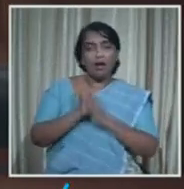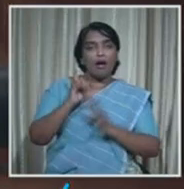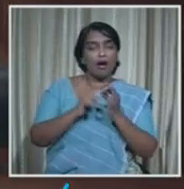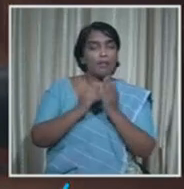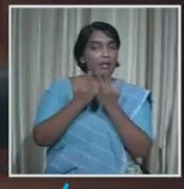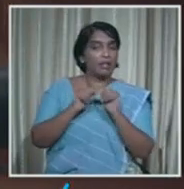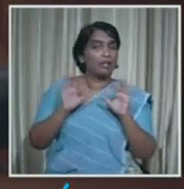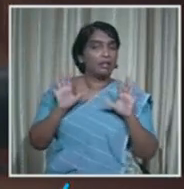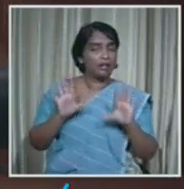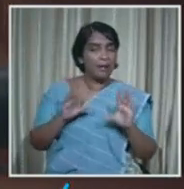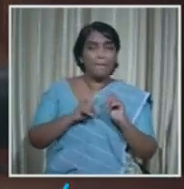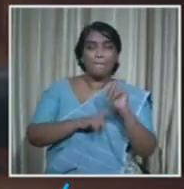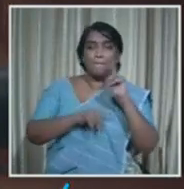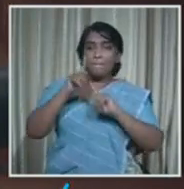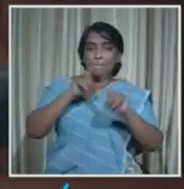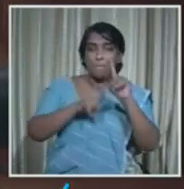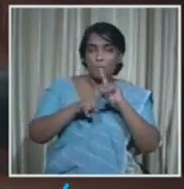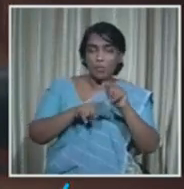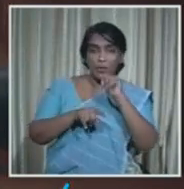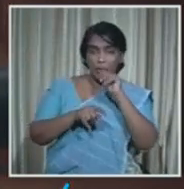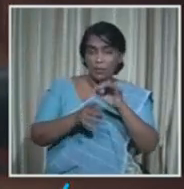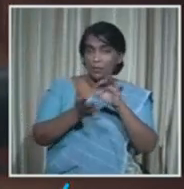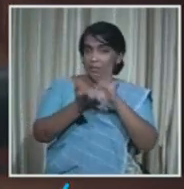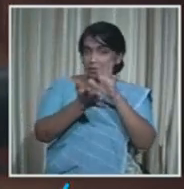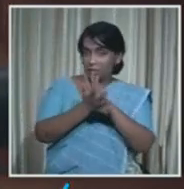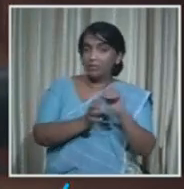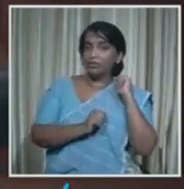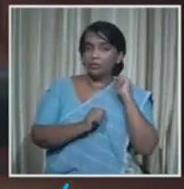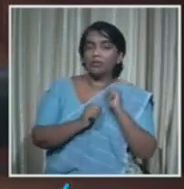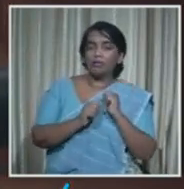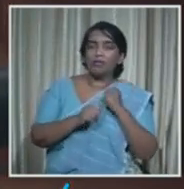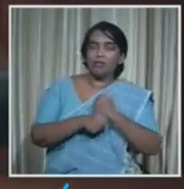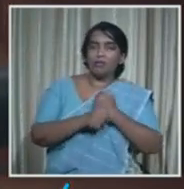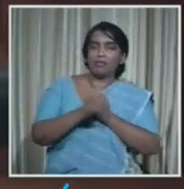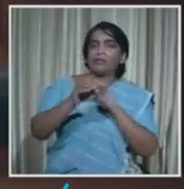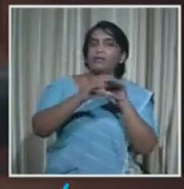දෙනා පාර්ලිමේන්තු ස්ථාවරය ලබා දීම සඳහා පරිවාසාණ්ඩු තත්ත්වයක් ඇති